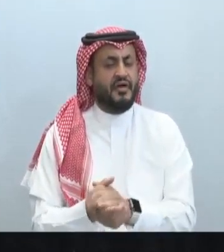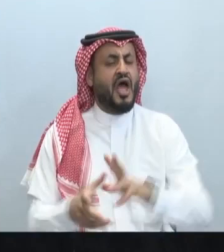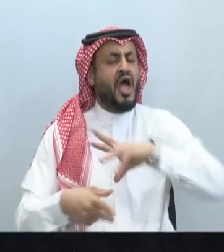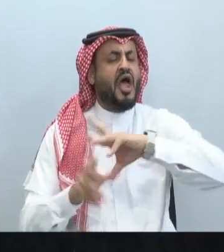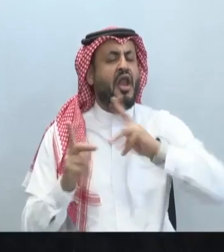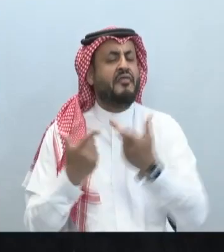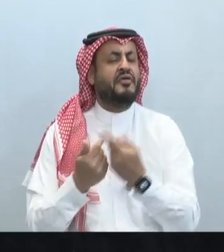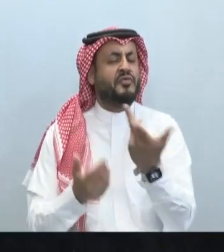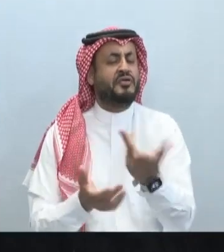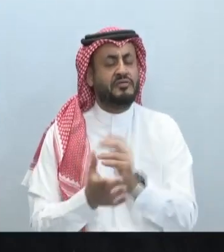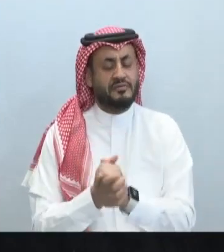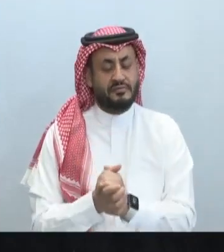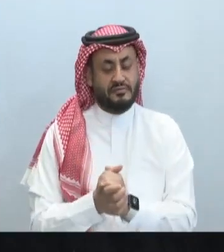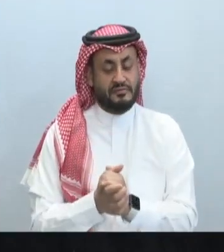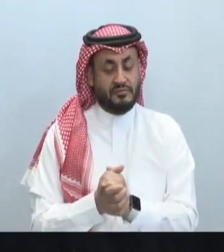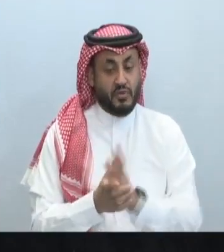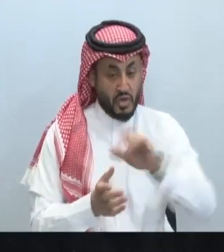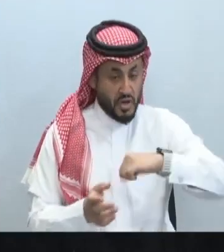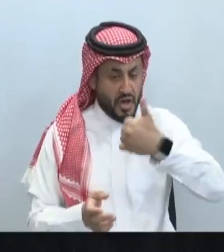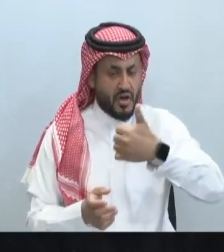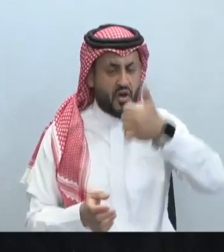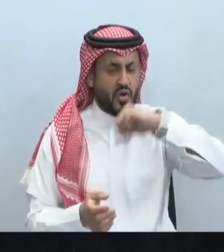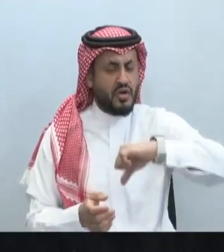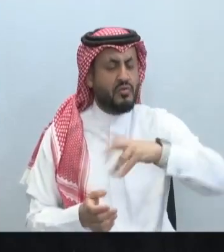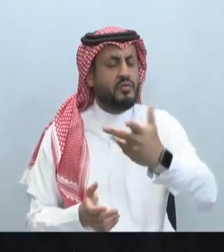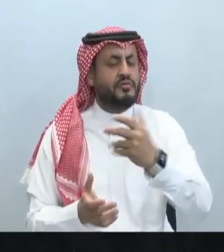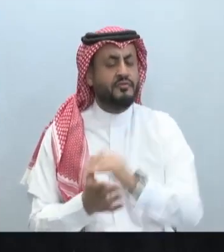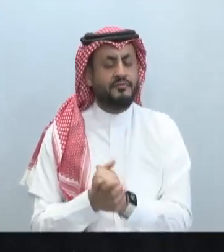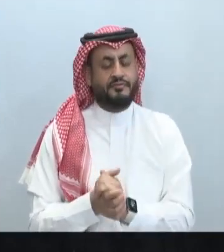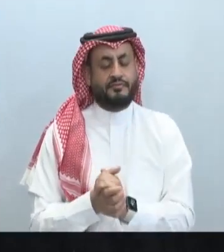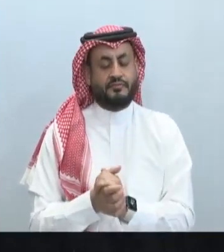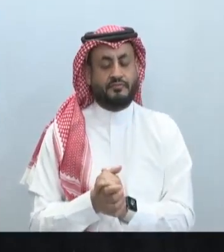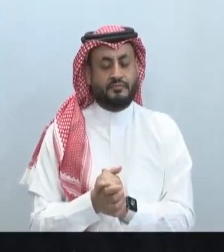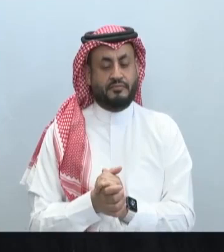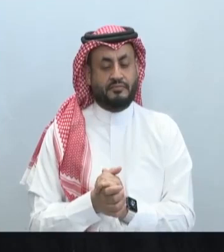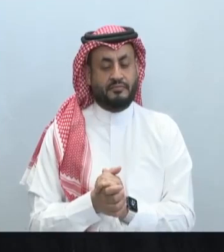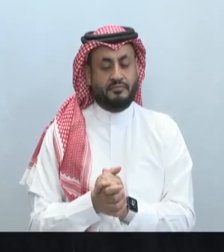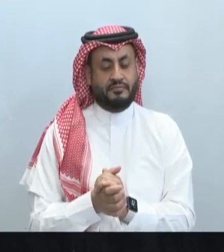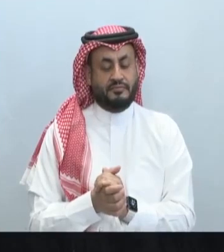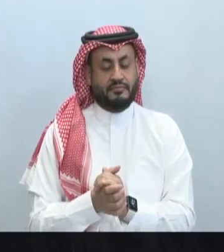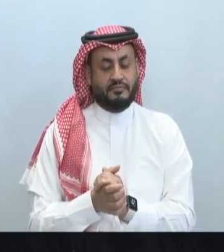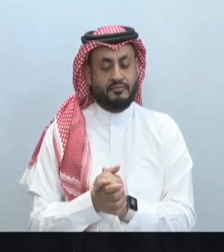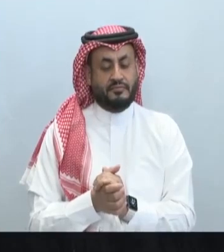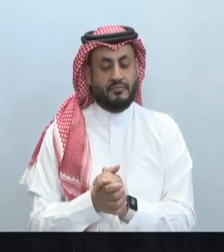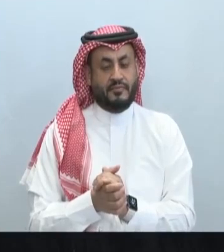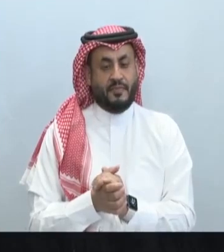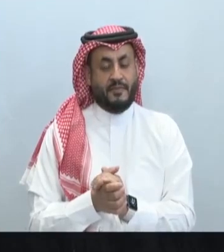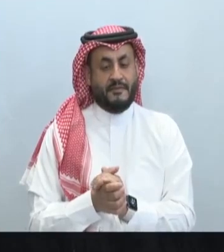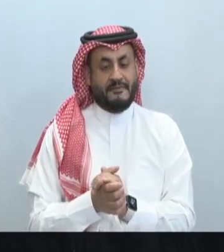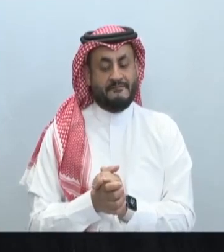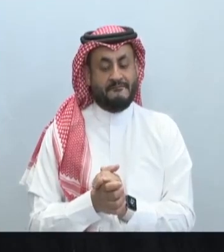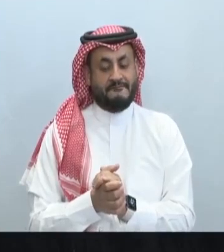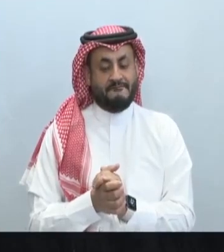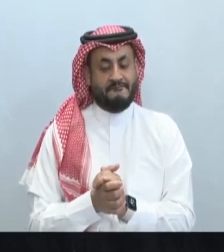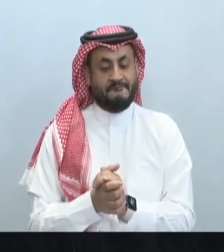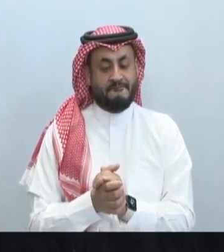الناس هل النتائج التي تعود عليه نتائج حميده ام نتائج سيئه ومذ